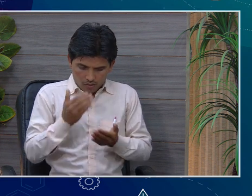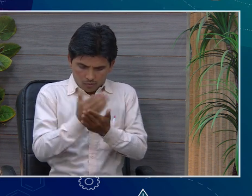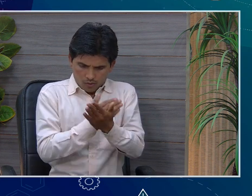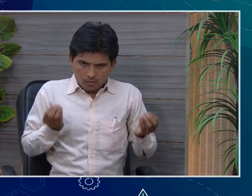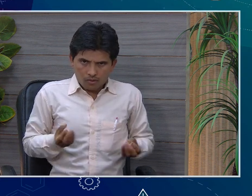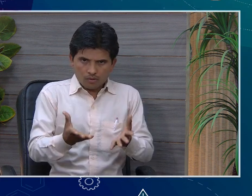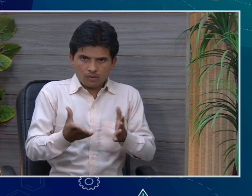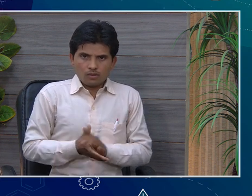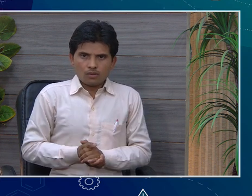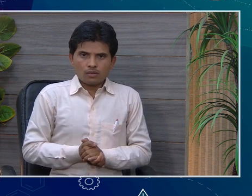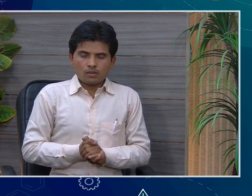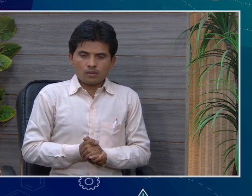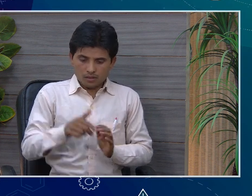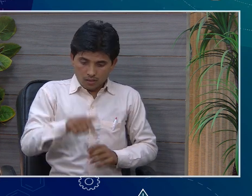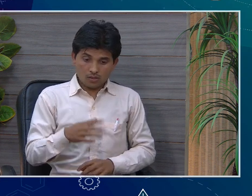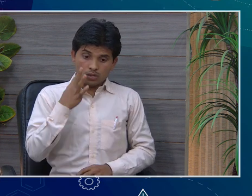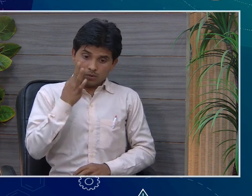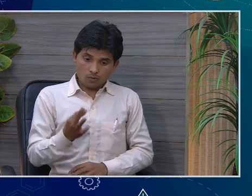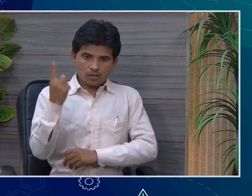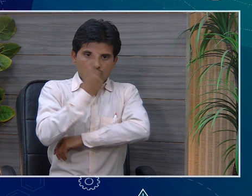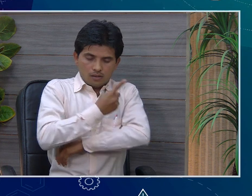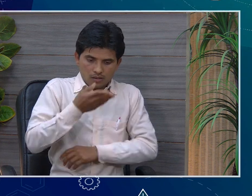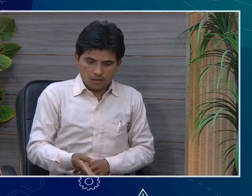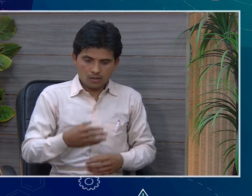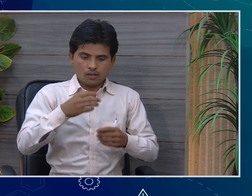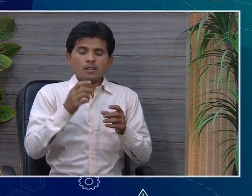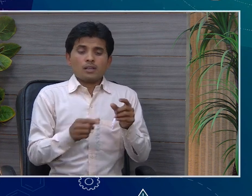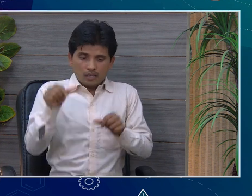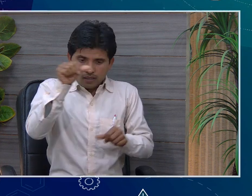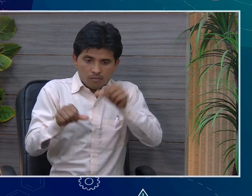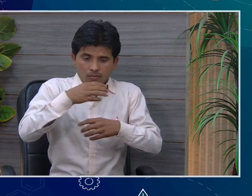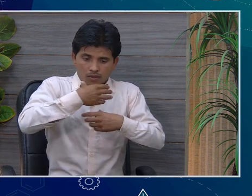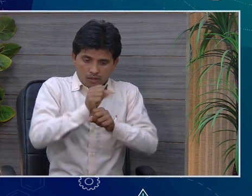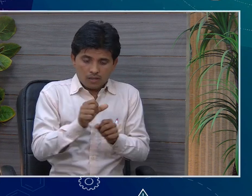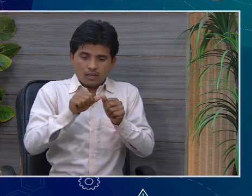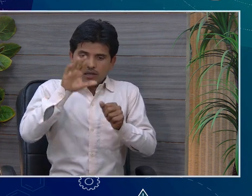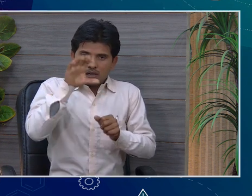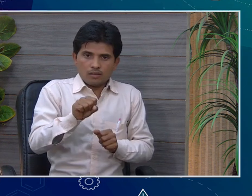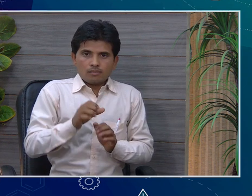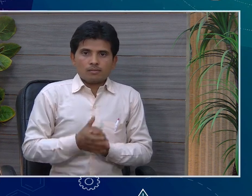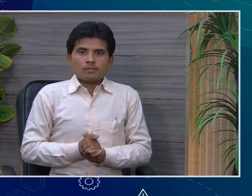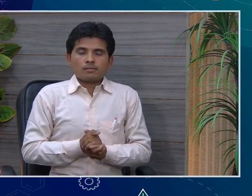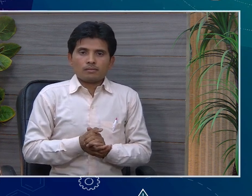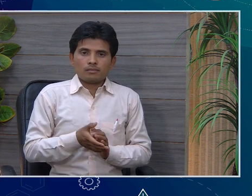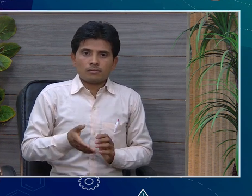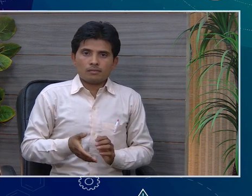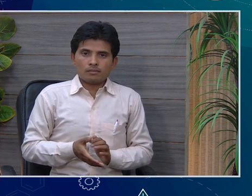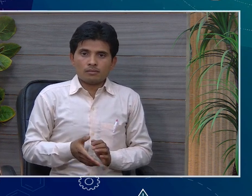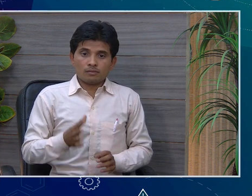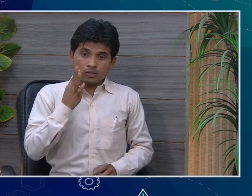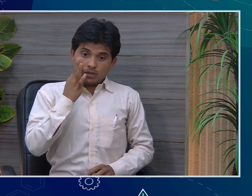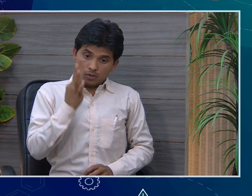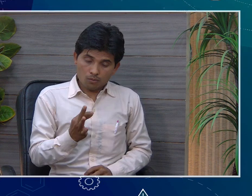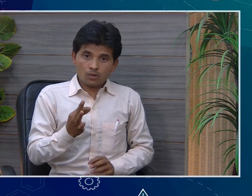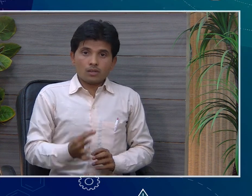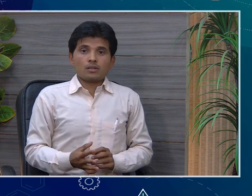थे और सब्सक्राइब कैसे इंपोर्टेंट